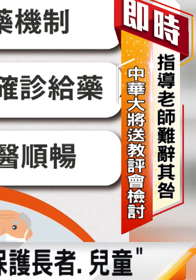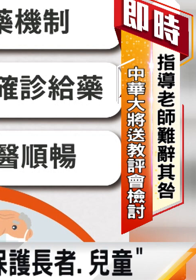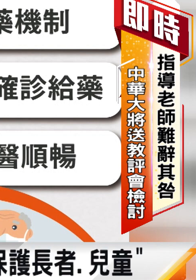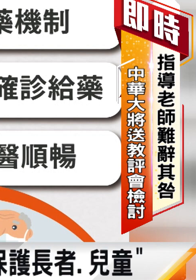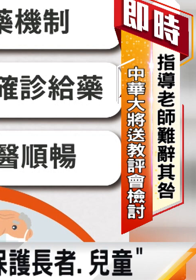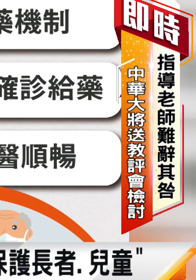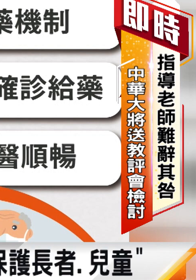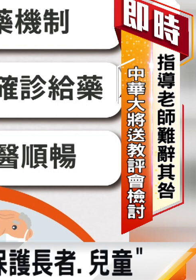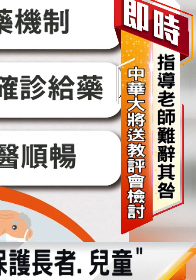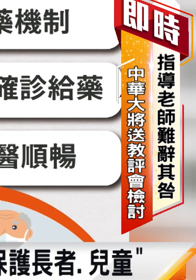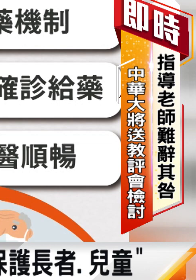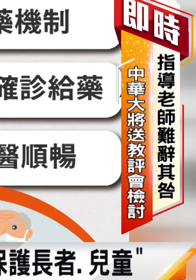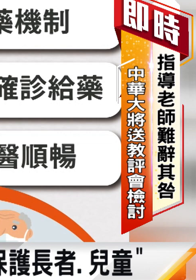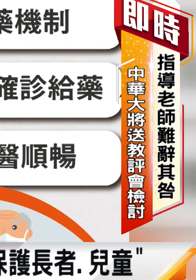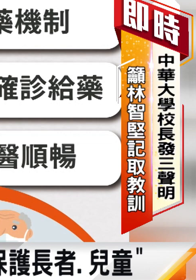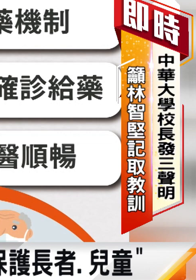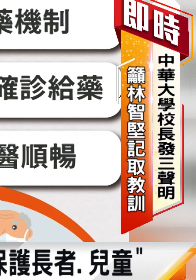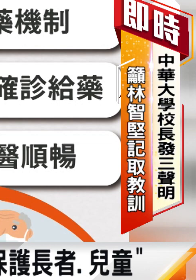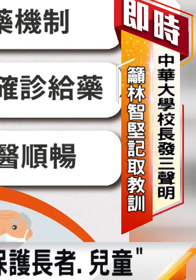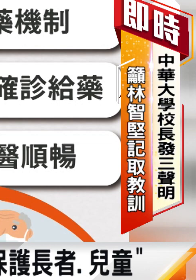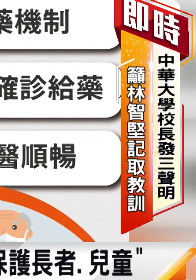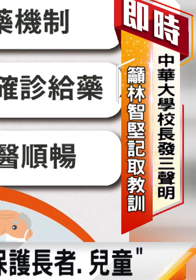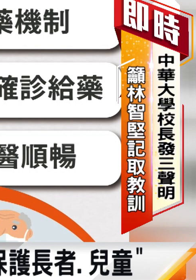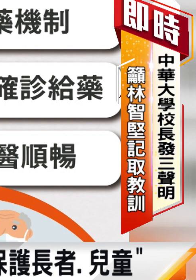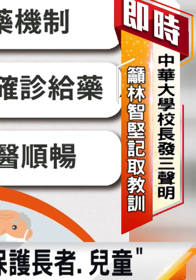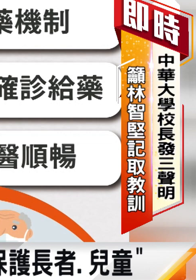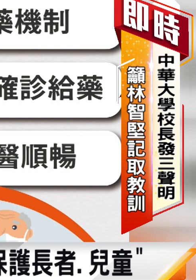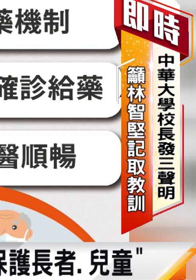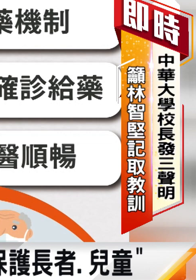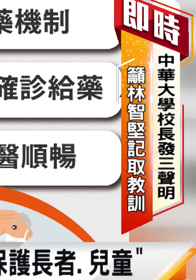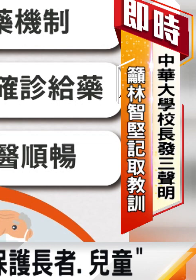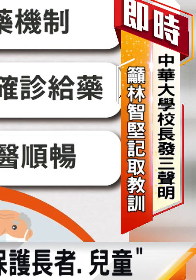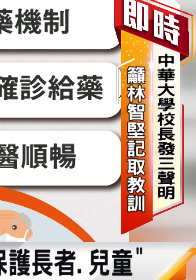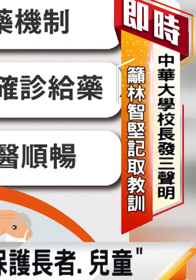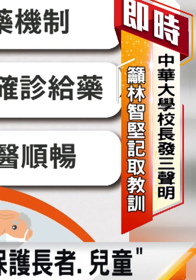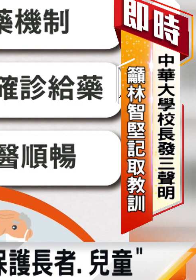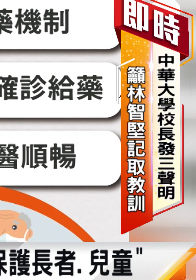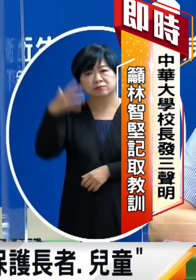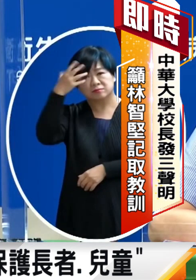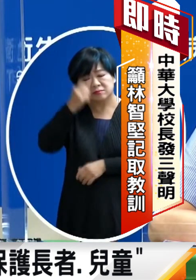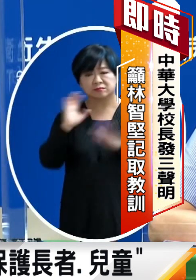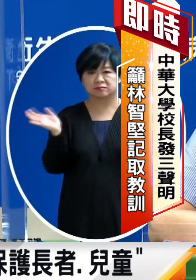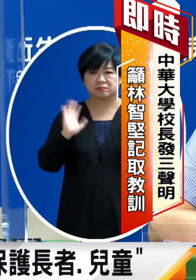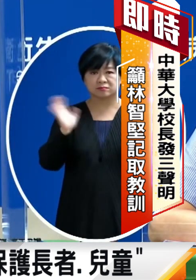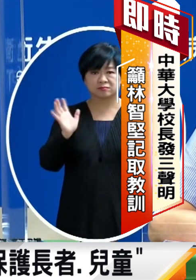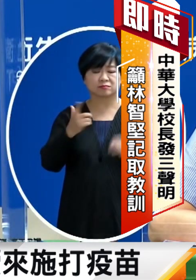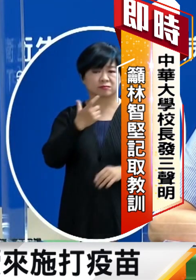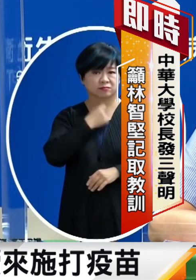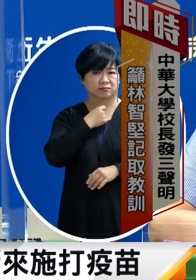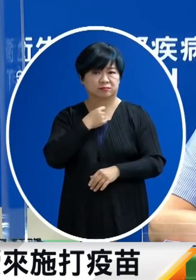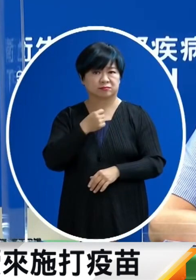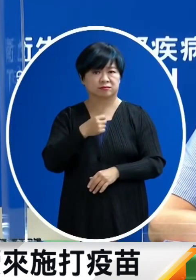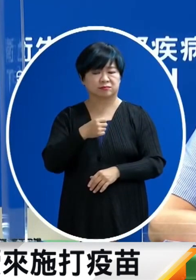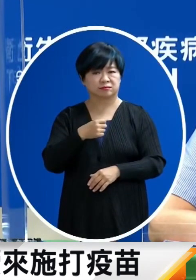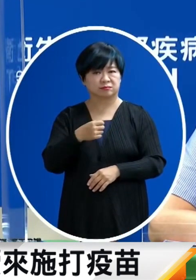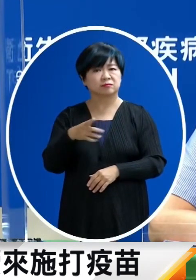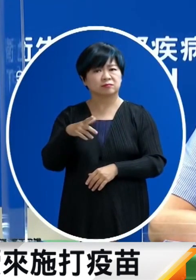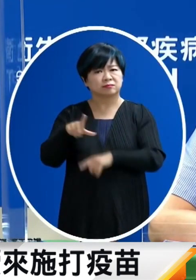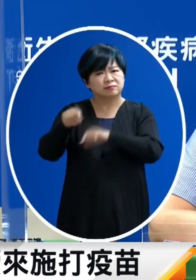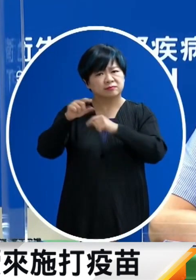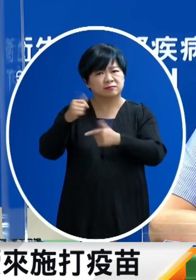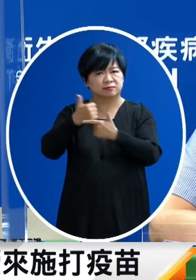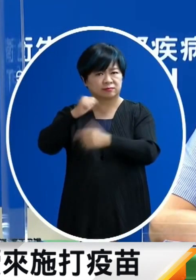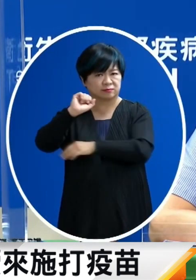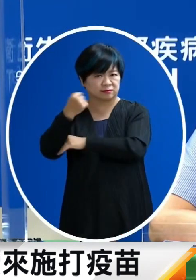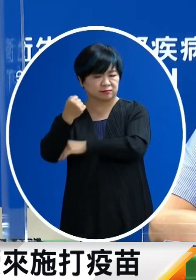长者的筛检给药，还有鼓励儿童疫苗施打，以及确诊者就医顺畅。 应该依照建议来